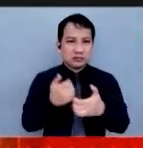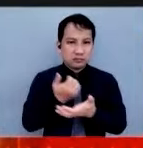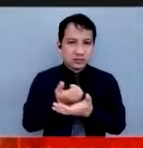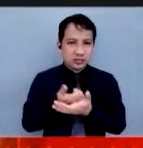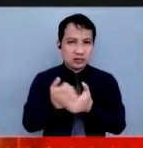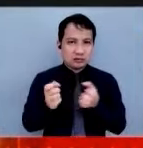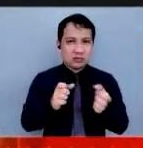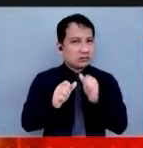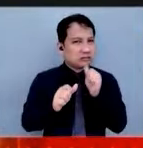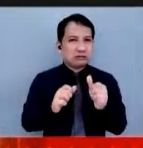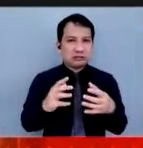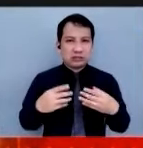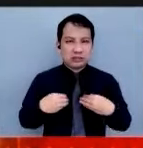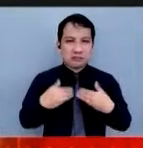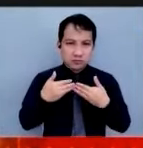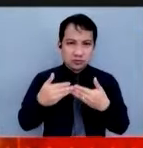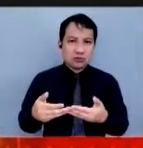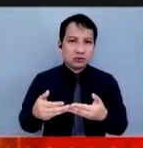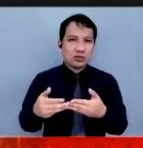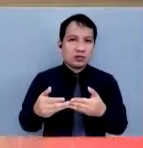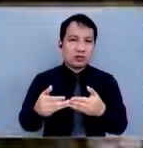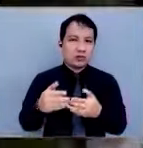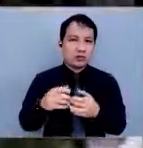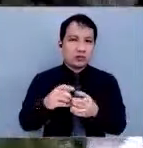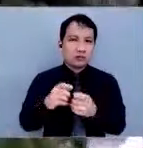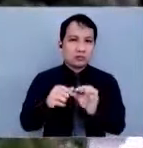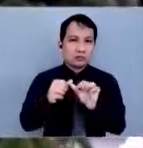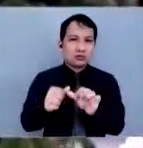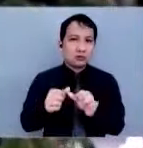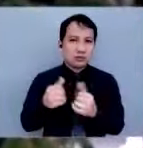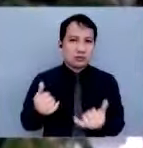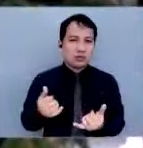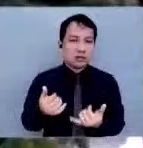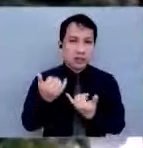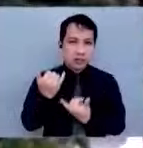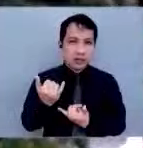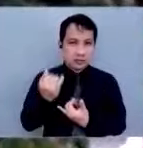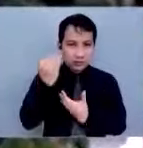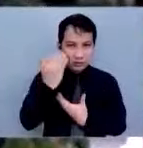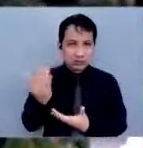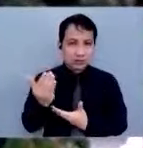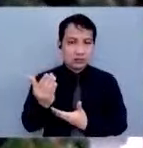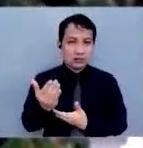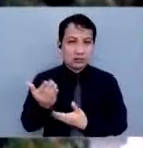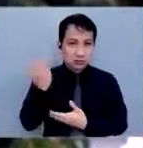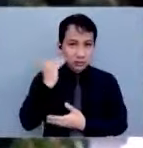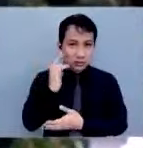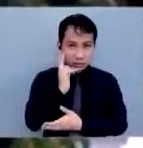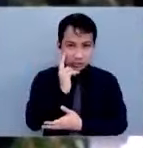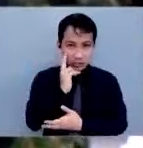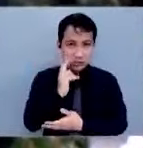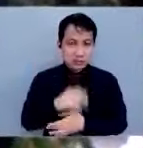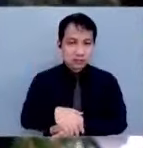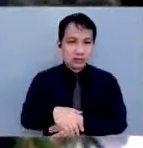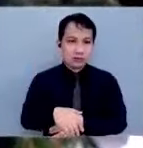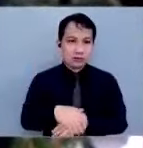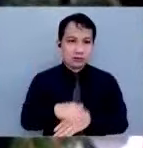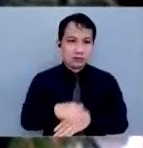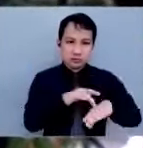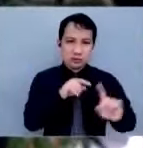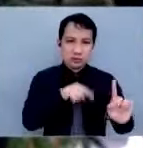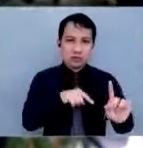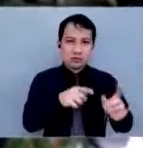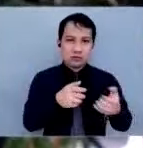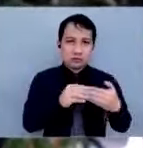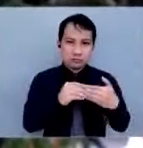Pero patuloy ang pag-ikot ng mundo. At ngayon, ang dating Pangulong Rodrigo Duterte ay tila isa sa mga nangunguna